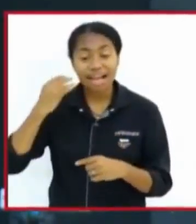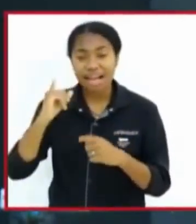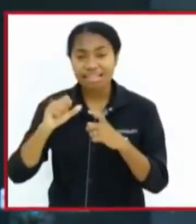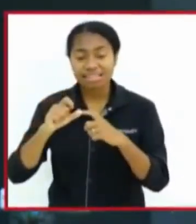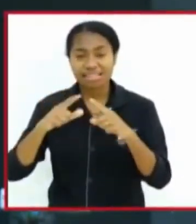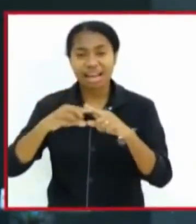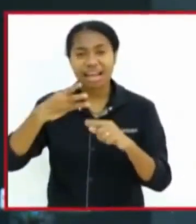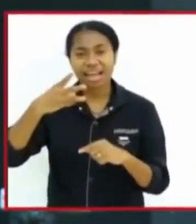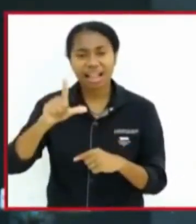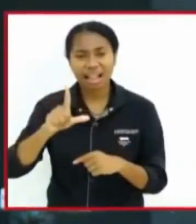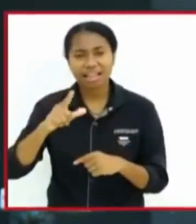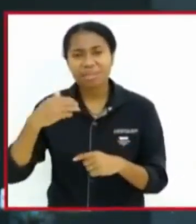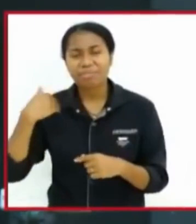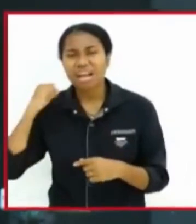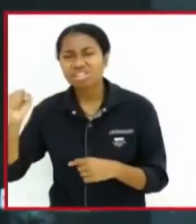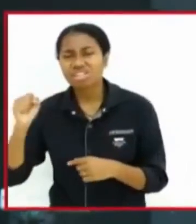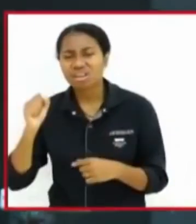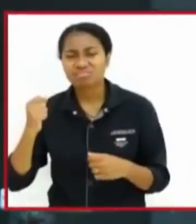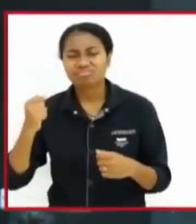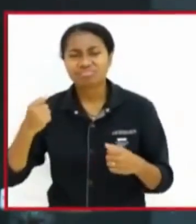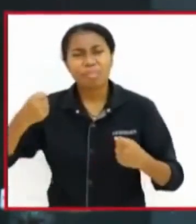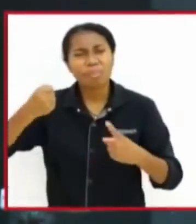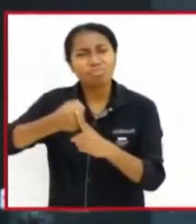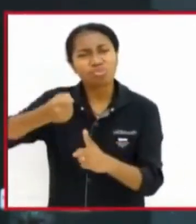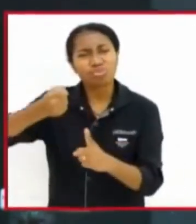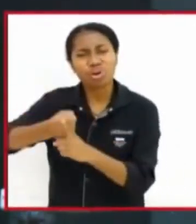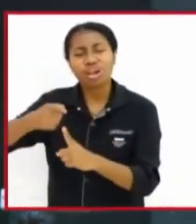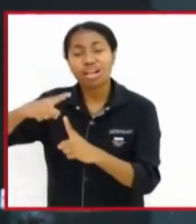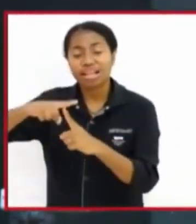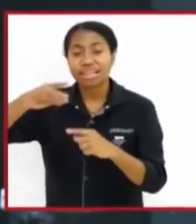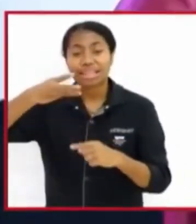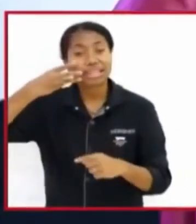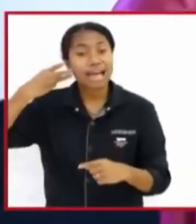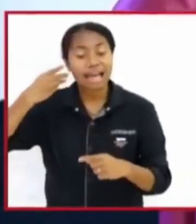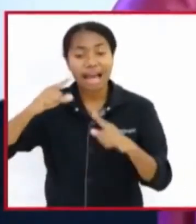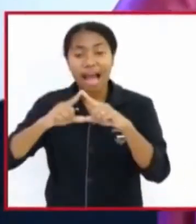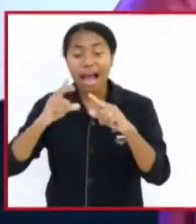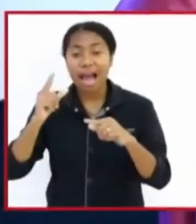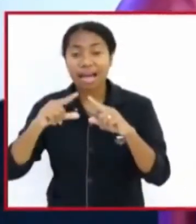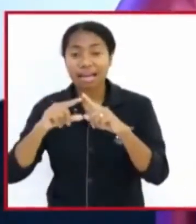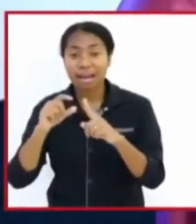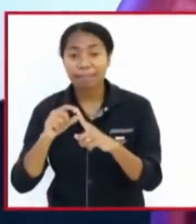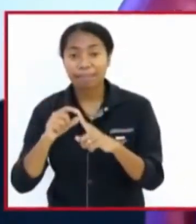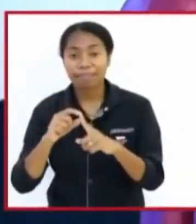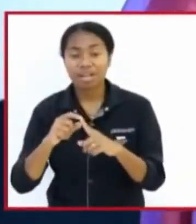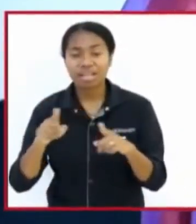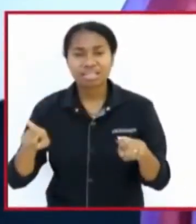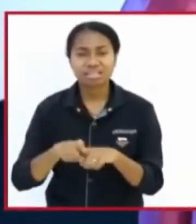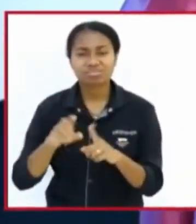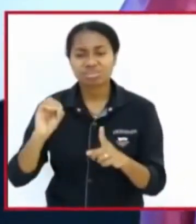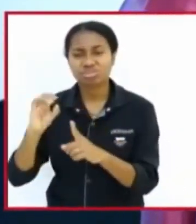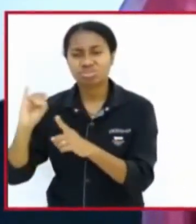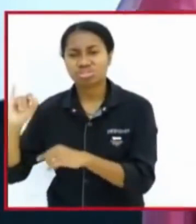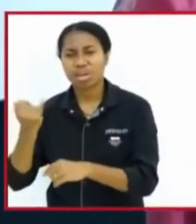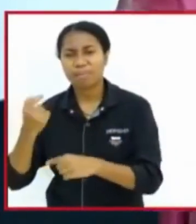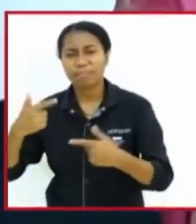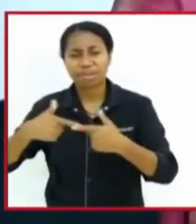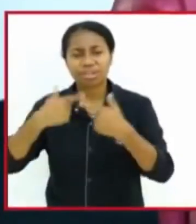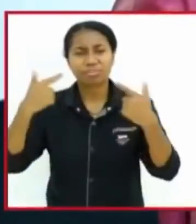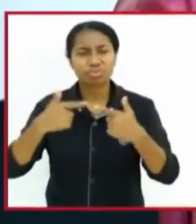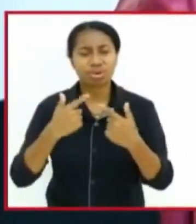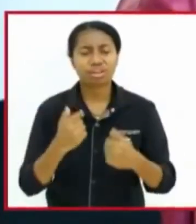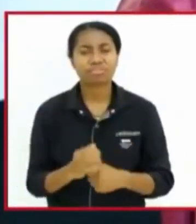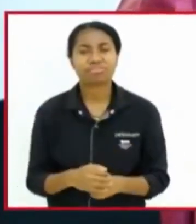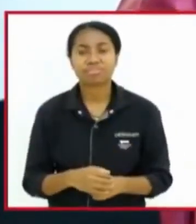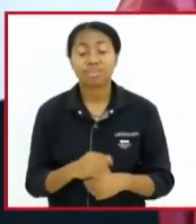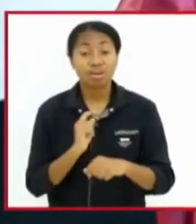Israel berhasil memukul tentara-tentara Arab dalam 100 jam pertempuran pada